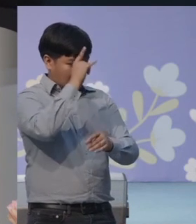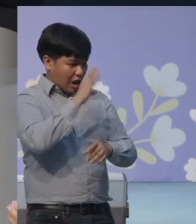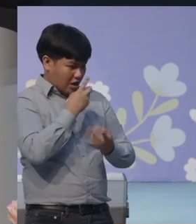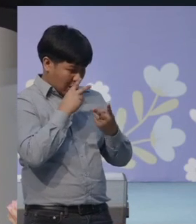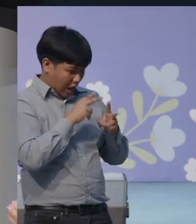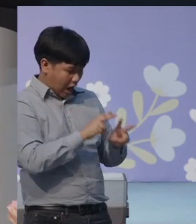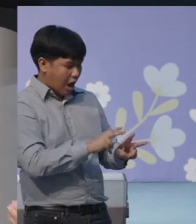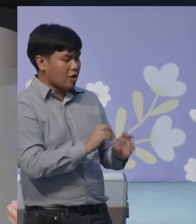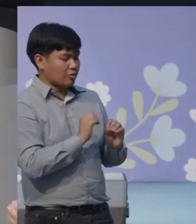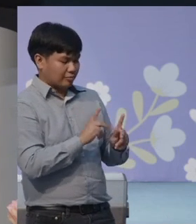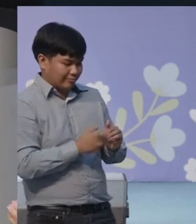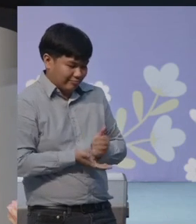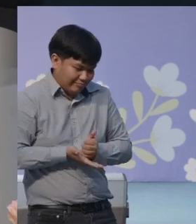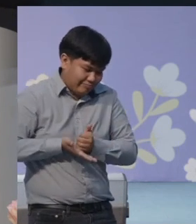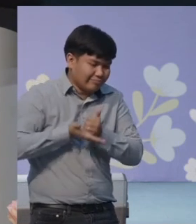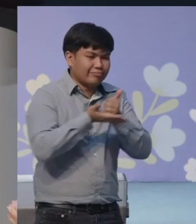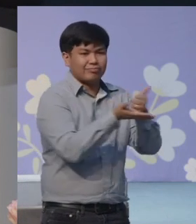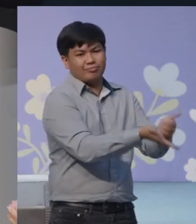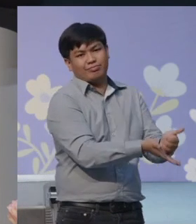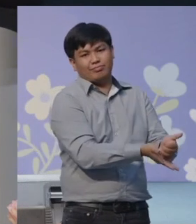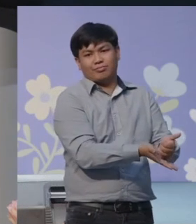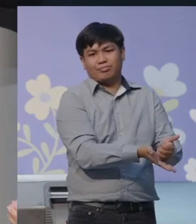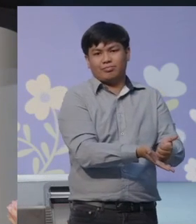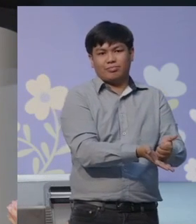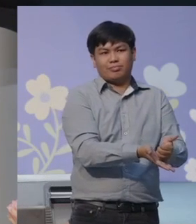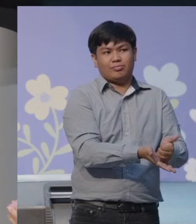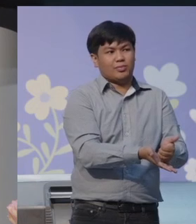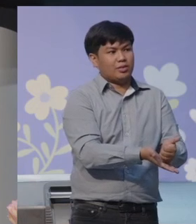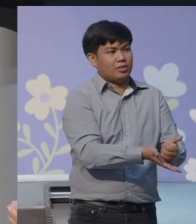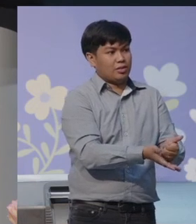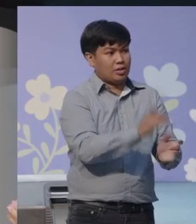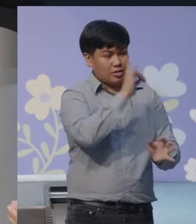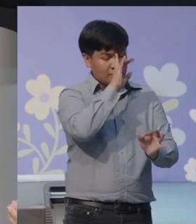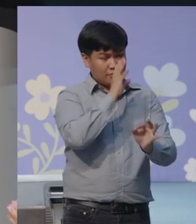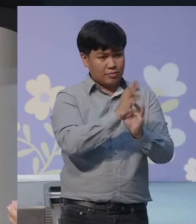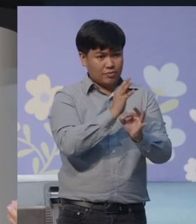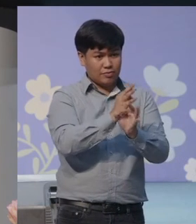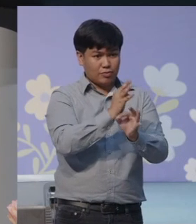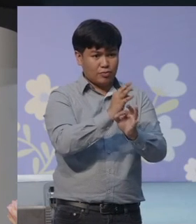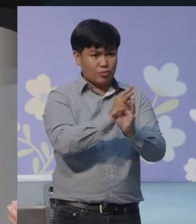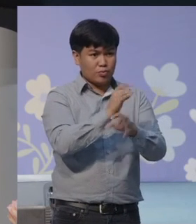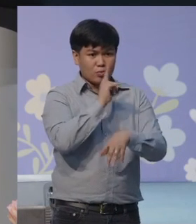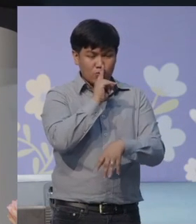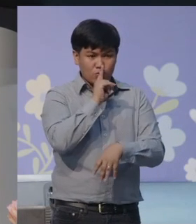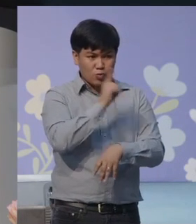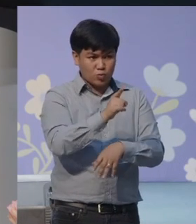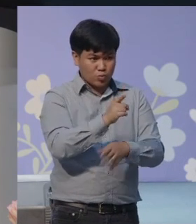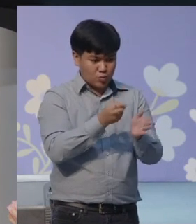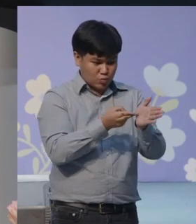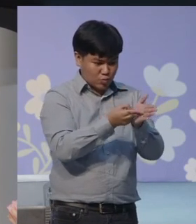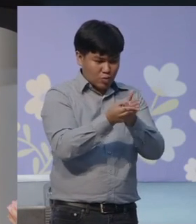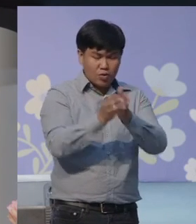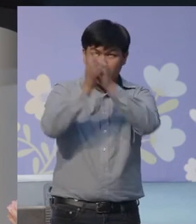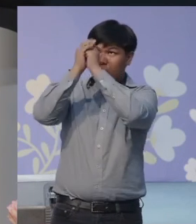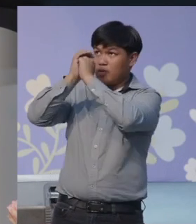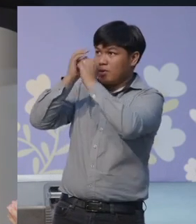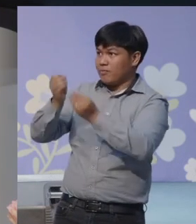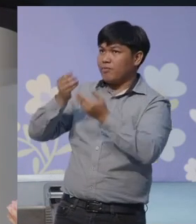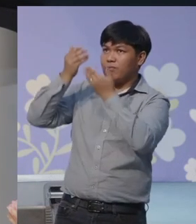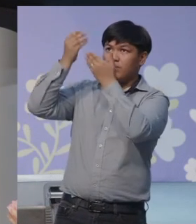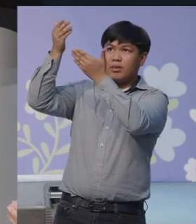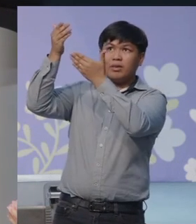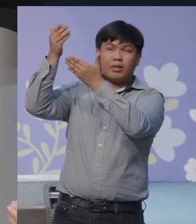pagsamba sa Kanya. At ang tapat na pananampalataya at pagsamba sa Kanya